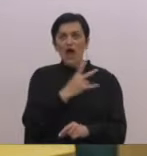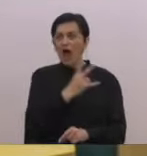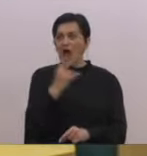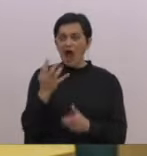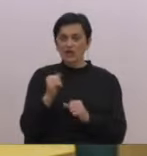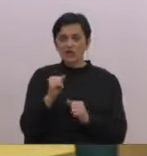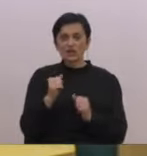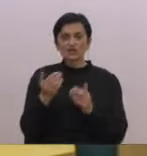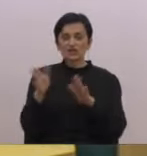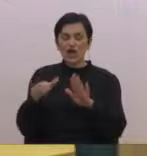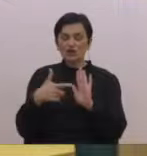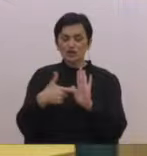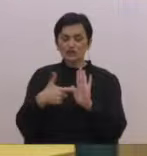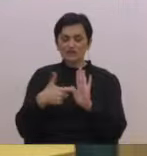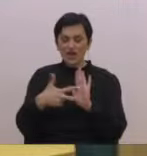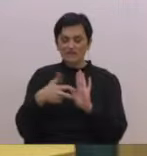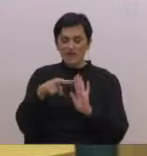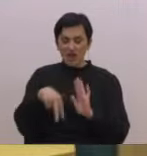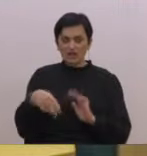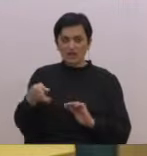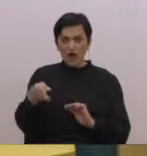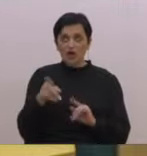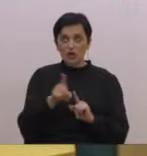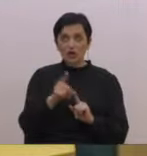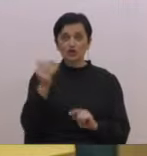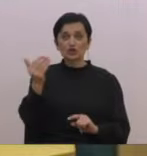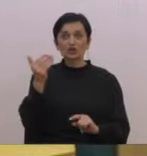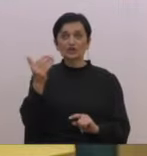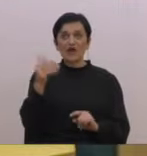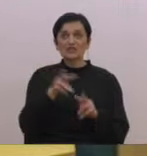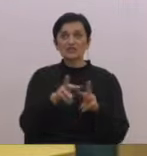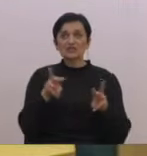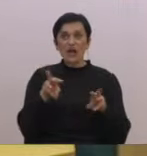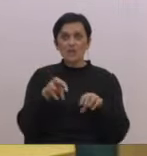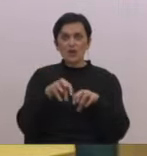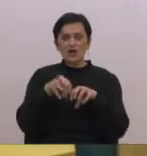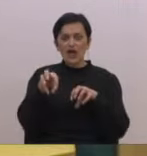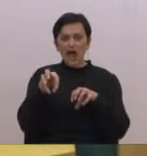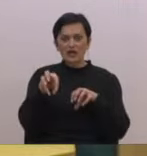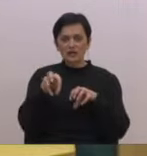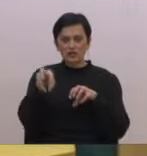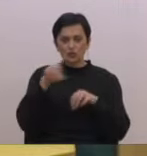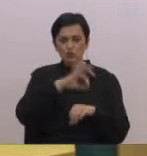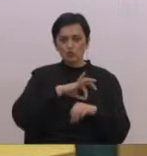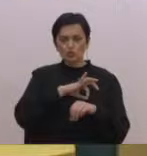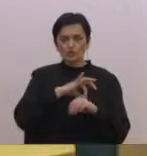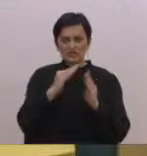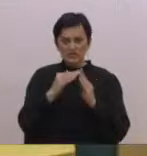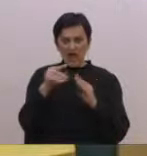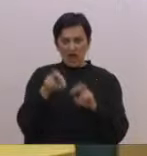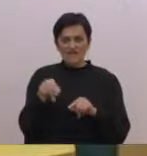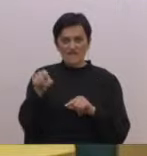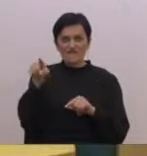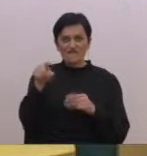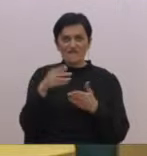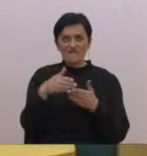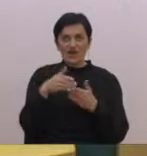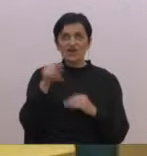dagitovit 700-800 lari. Svashoris tkveni saministros ganaqopi memgoni igzis kho im justitsiis saxshi ara da